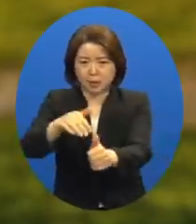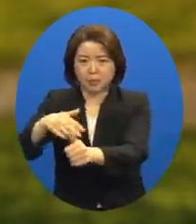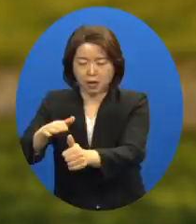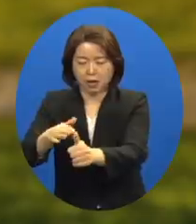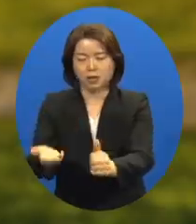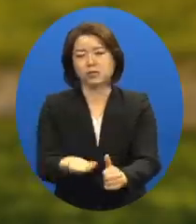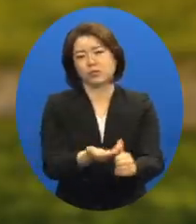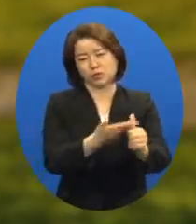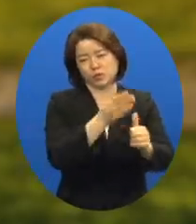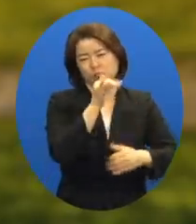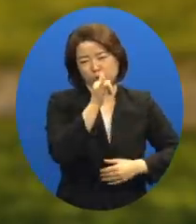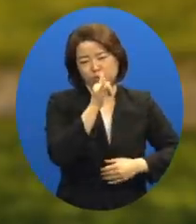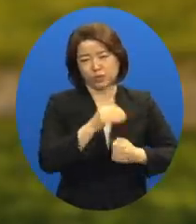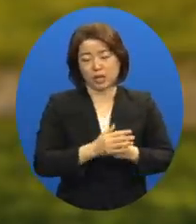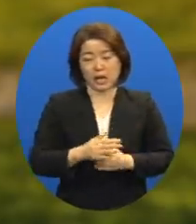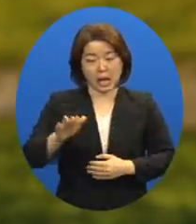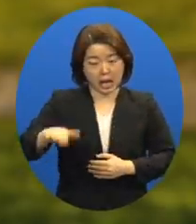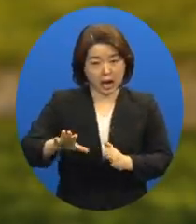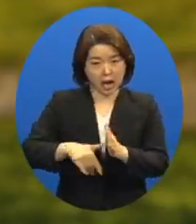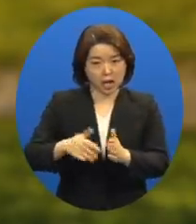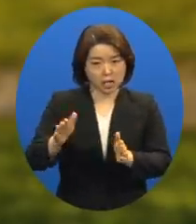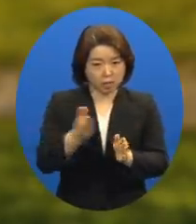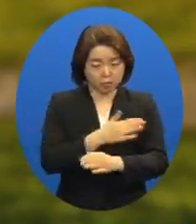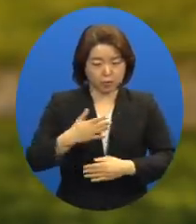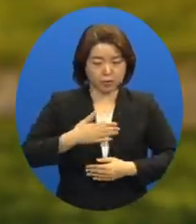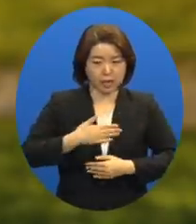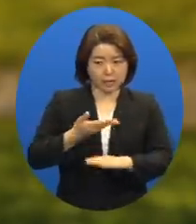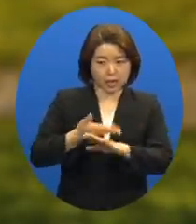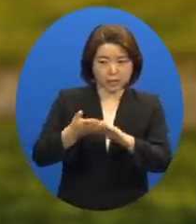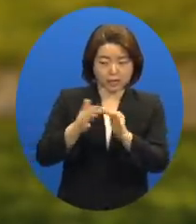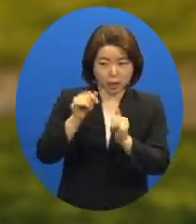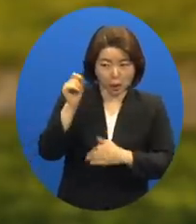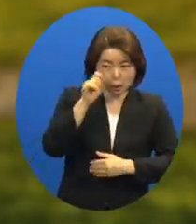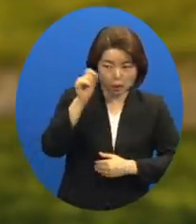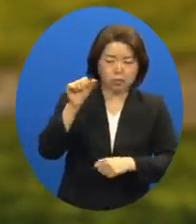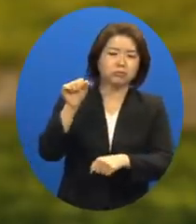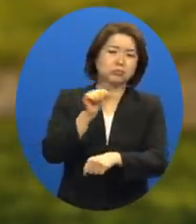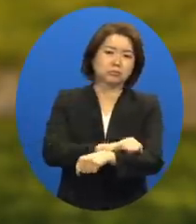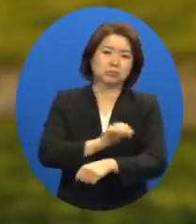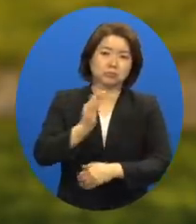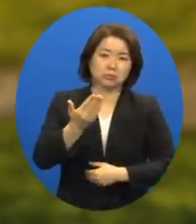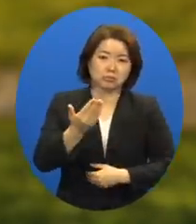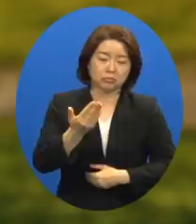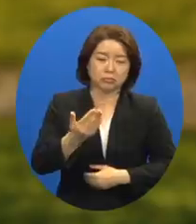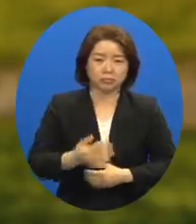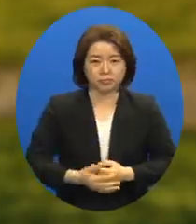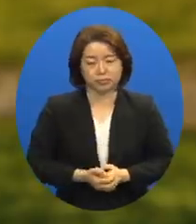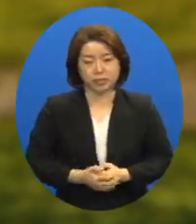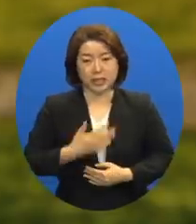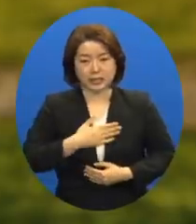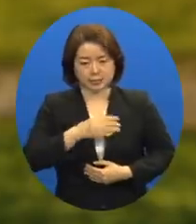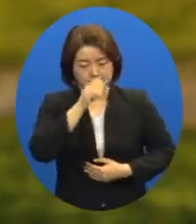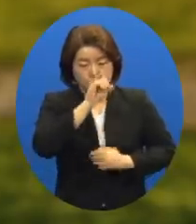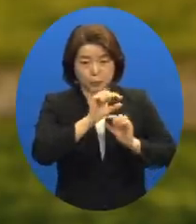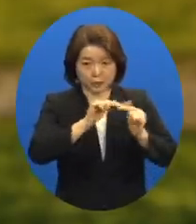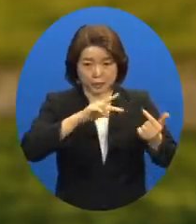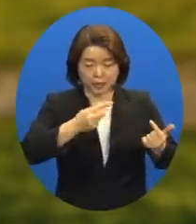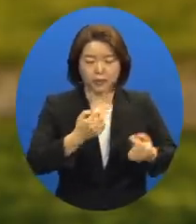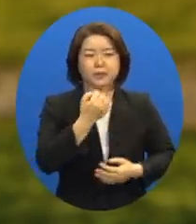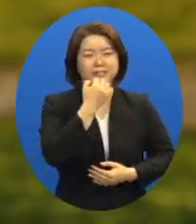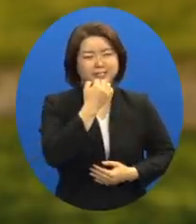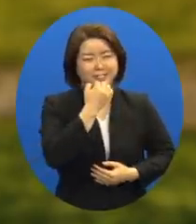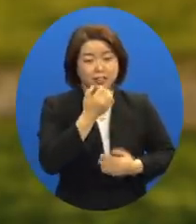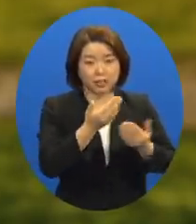없었고 어렸을 때부터 남들의 눈치를 보는 것이 습관이 되었습니다. 기분이 좋지 않아도 웃어야만